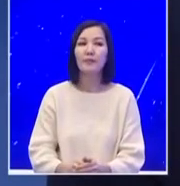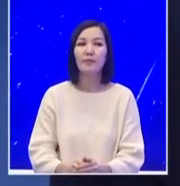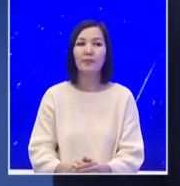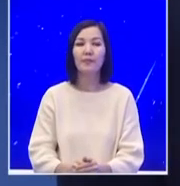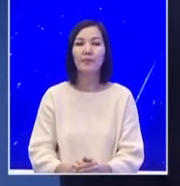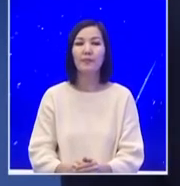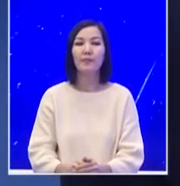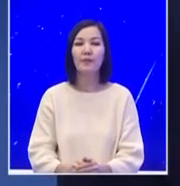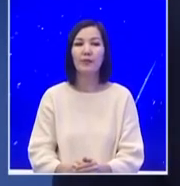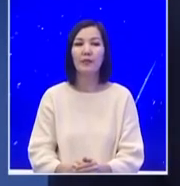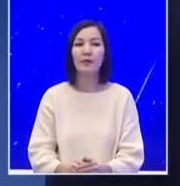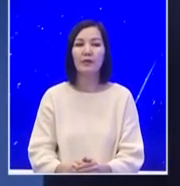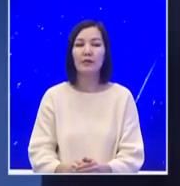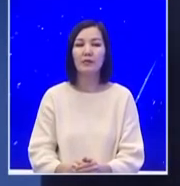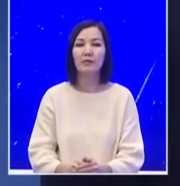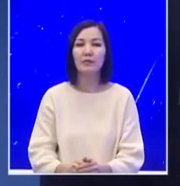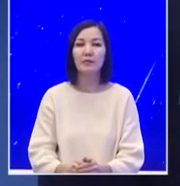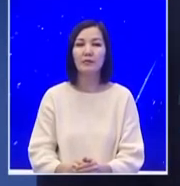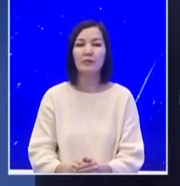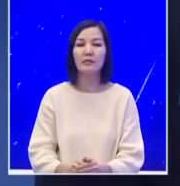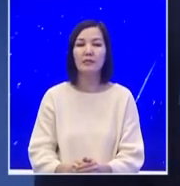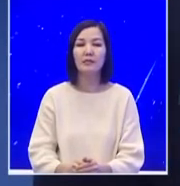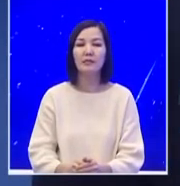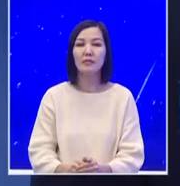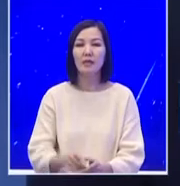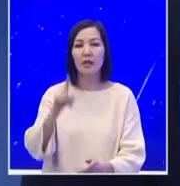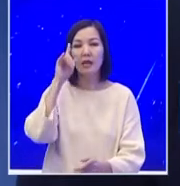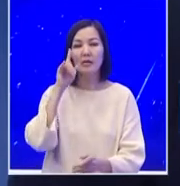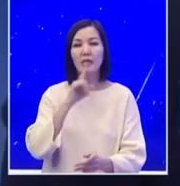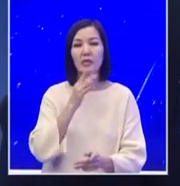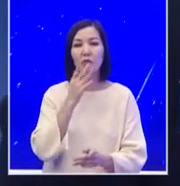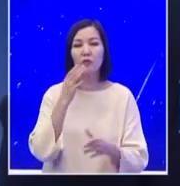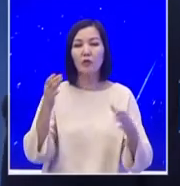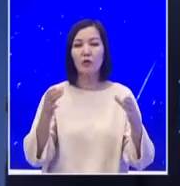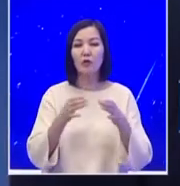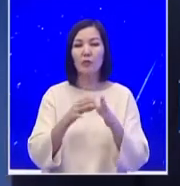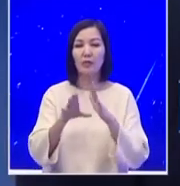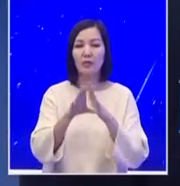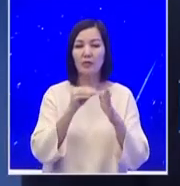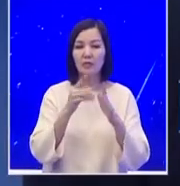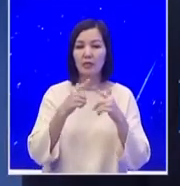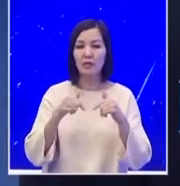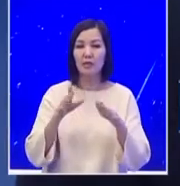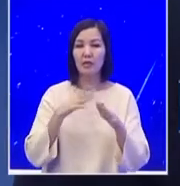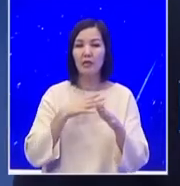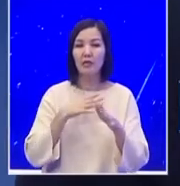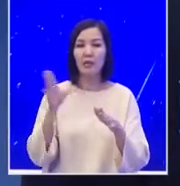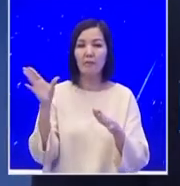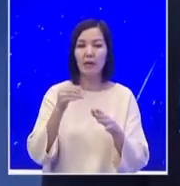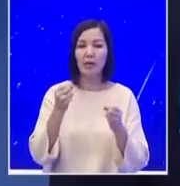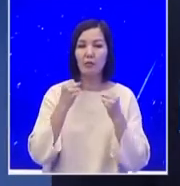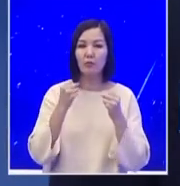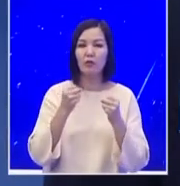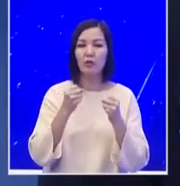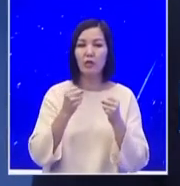Национальный сборная женский, мужские, юношеские. Бұл жарыста Қазақстанның ұлттық құрама командасы жасақталатын болады. Сондықтан барлық спортшылар